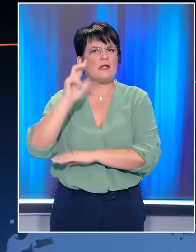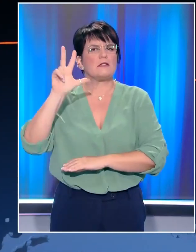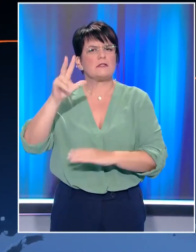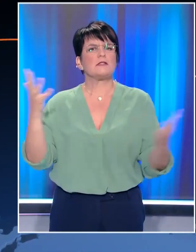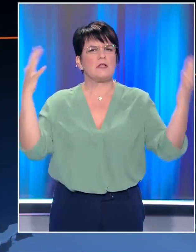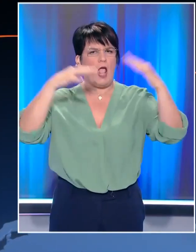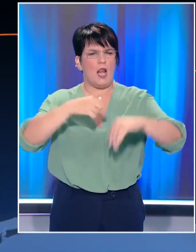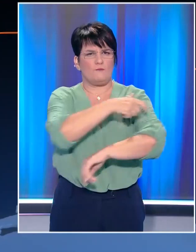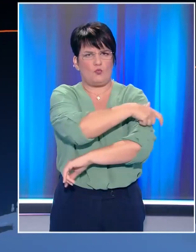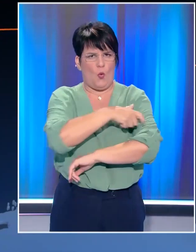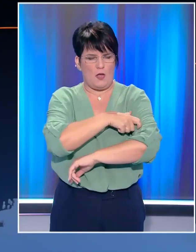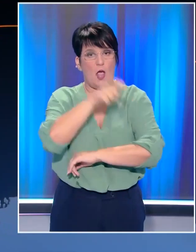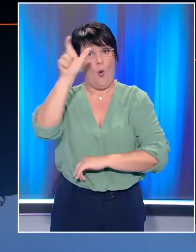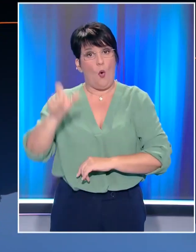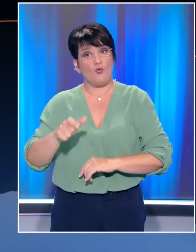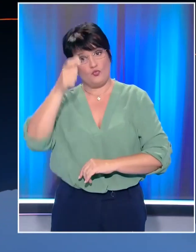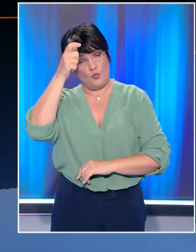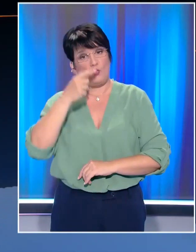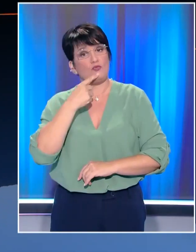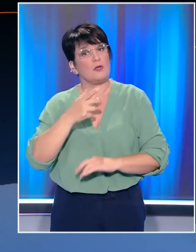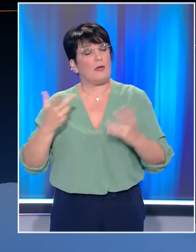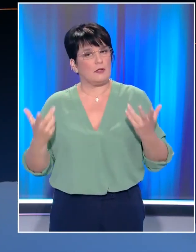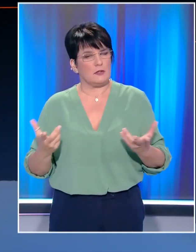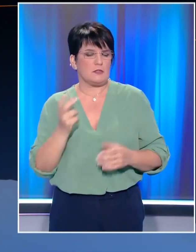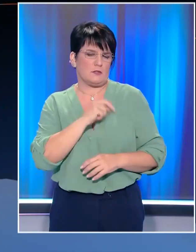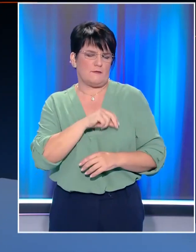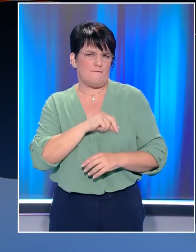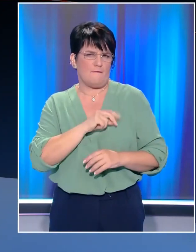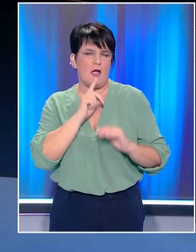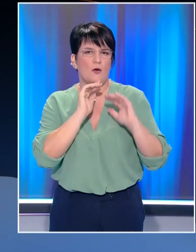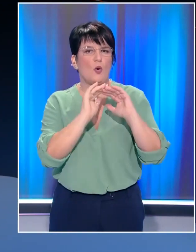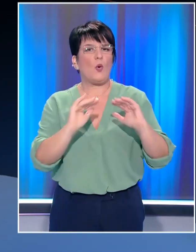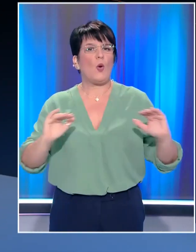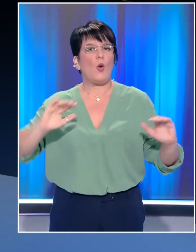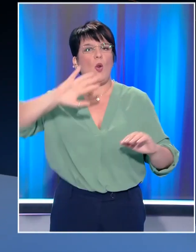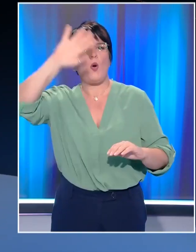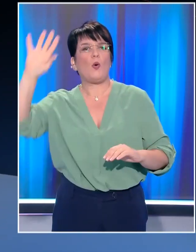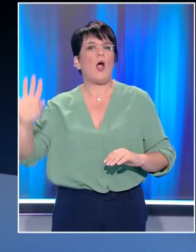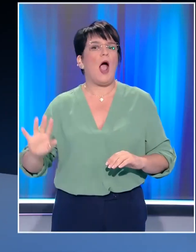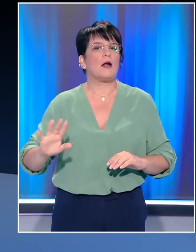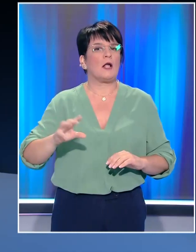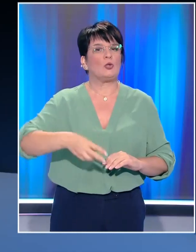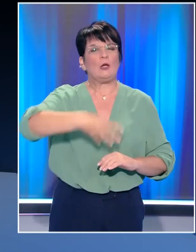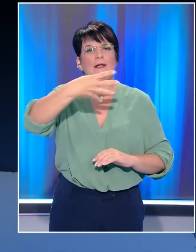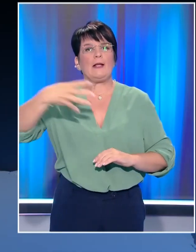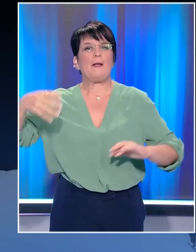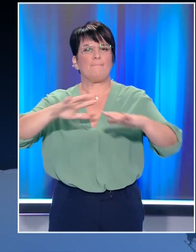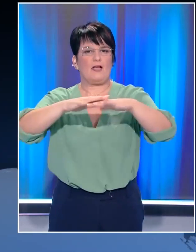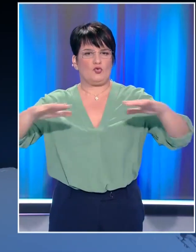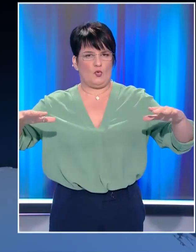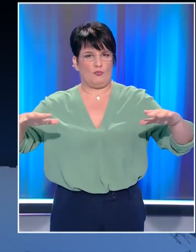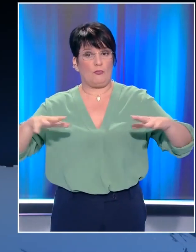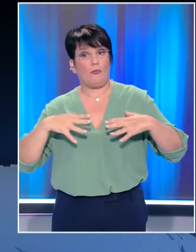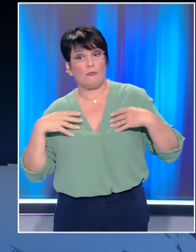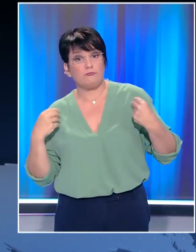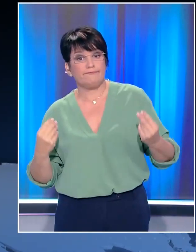Συνέλευση του ΟΗΕ, ο Ερντογάν είπε ότι είναι προς το συμφέρον όλων η συνέχιση της ηρεμίας στην Ανατολική Μεσόγειο και τόνισε. Εύχομαι οι